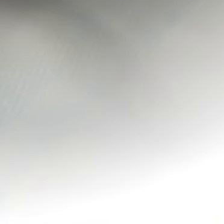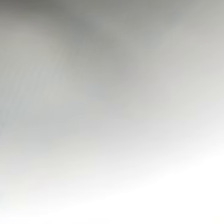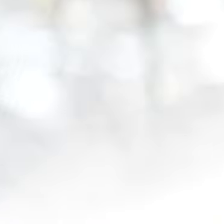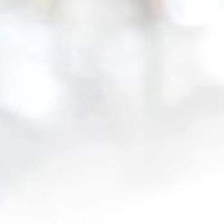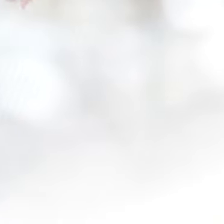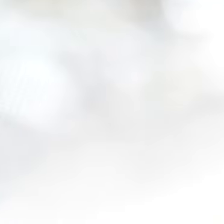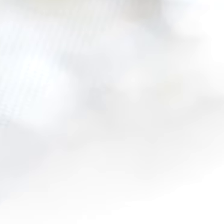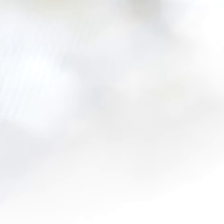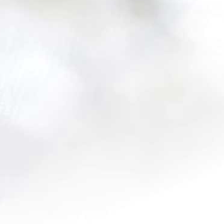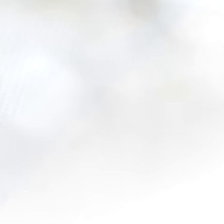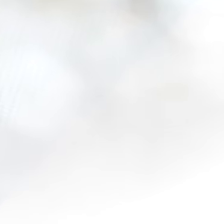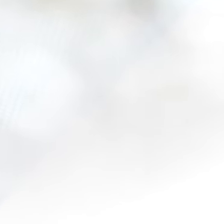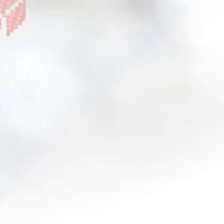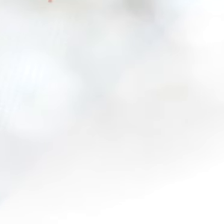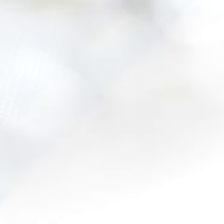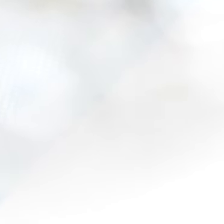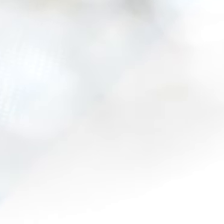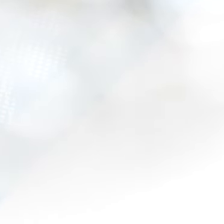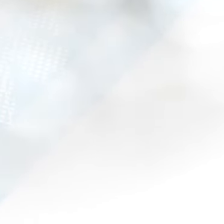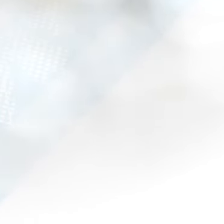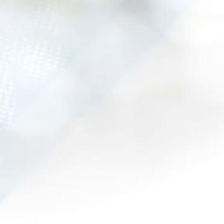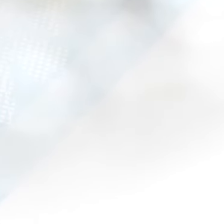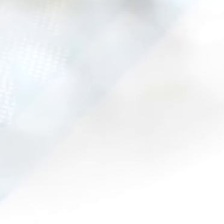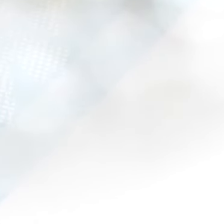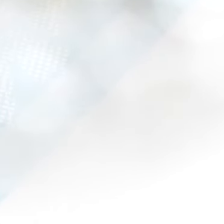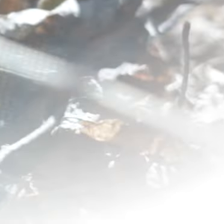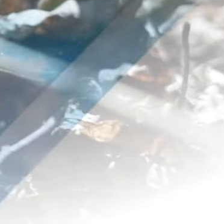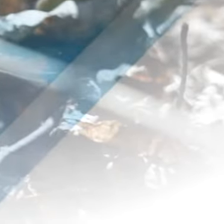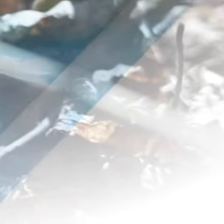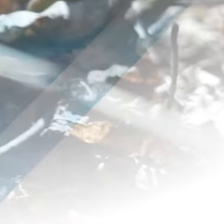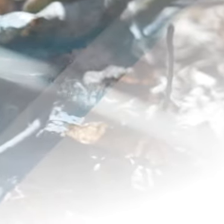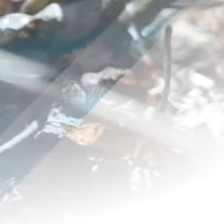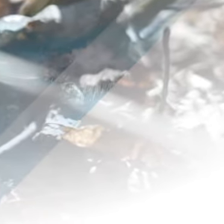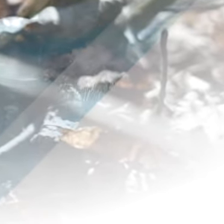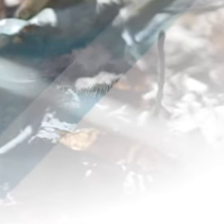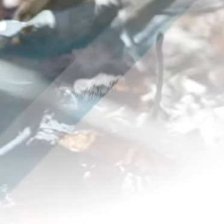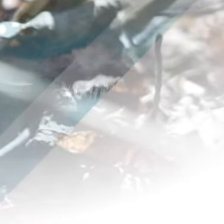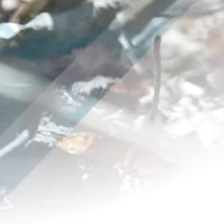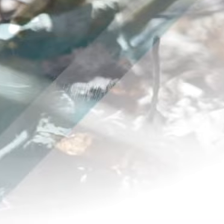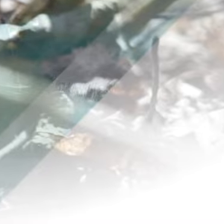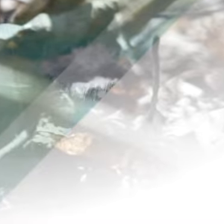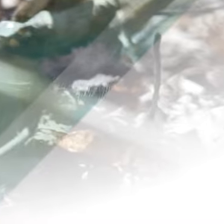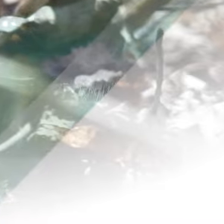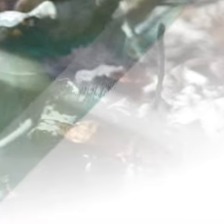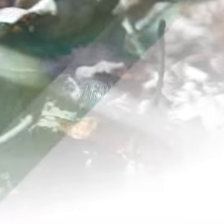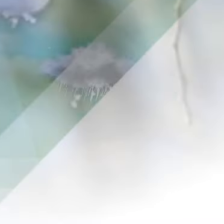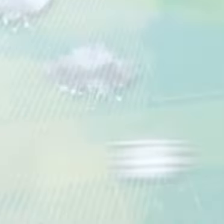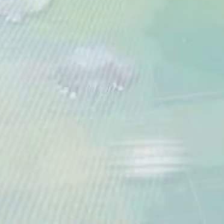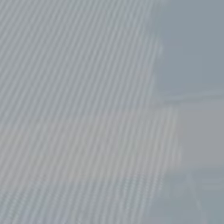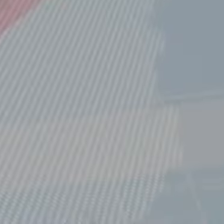католиков день анёла отзначать Антон, Бенедикт, Панкрат, Юзов, Ян и Якуб.